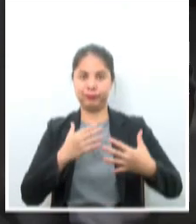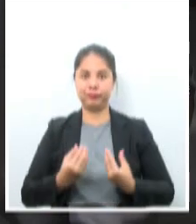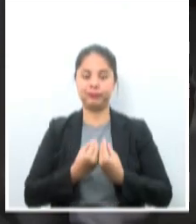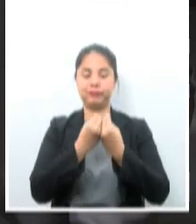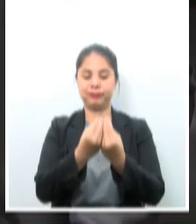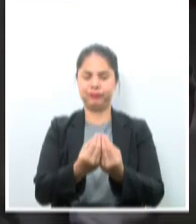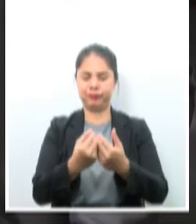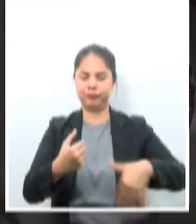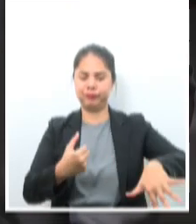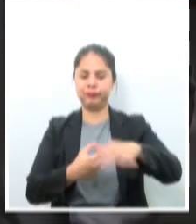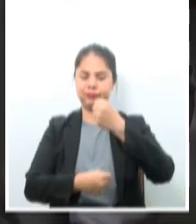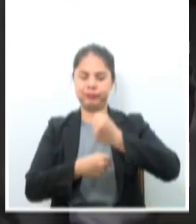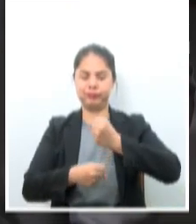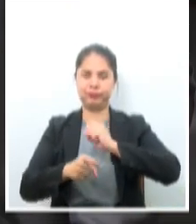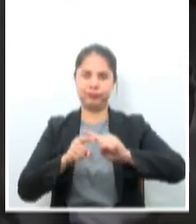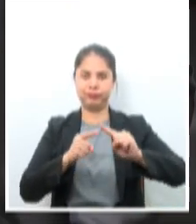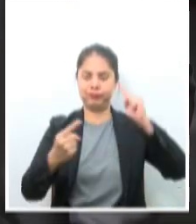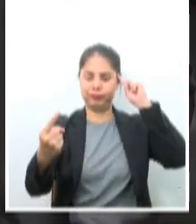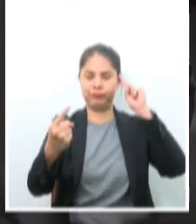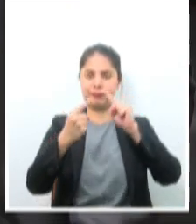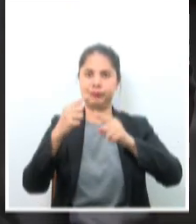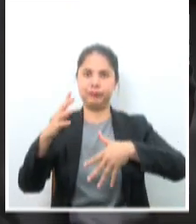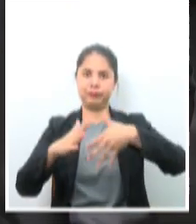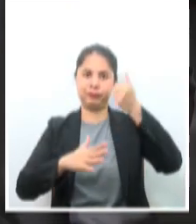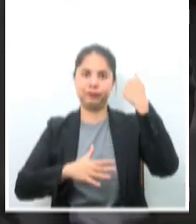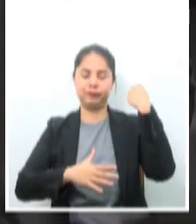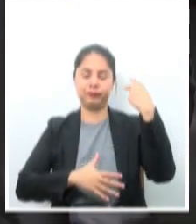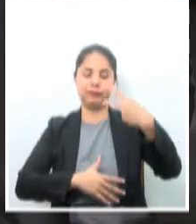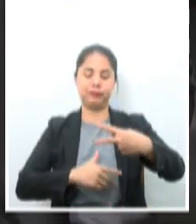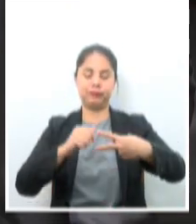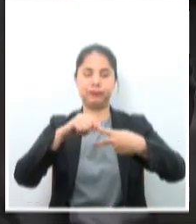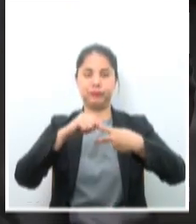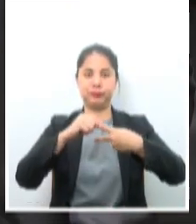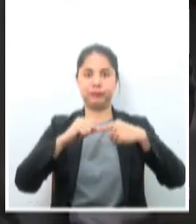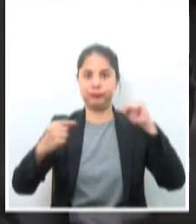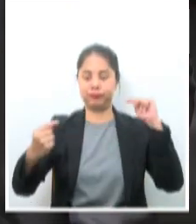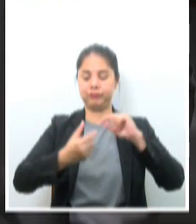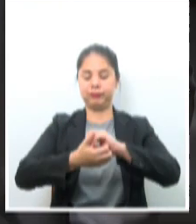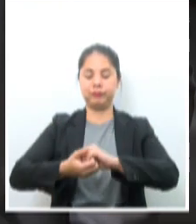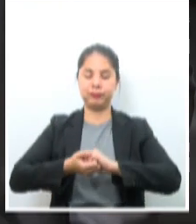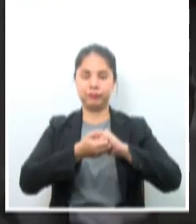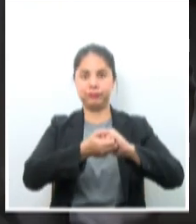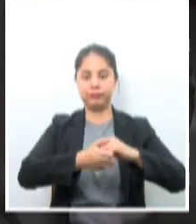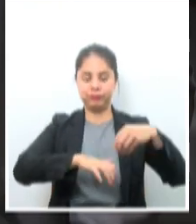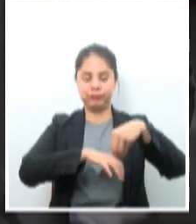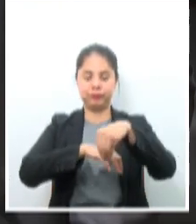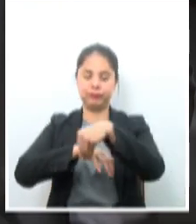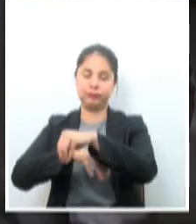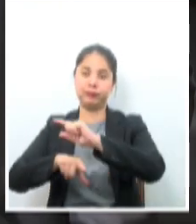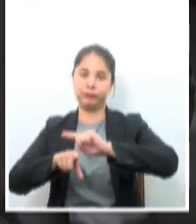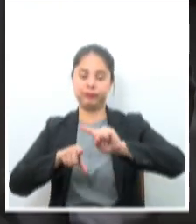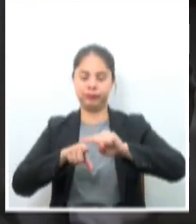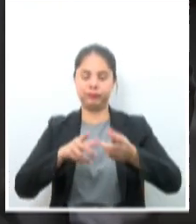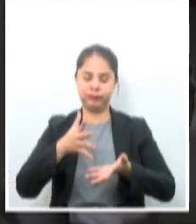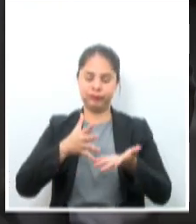เป้าหมายอย่างครอบคลุมในทุกมิติ2ด้านหลักได้แก่1การบูรณาการความร่วมมือกับทุกภาคส่วนที่เกี่ยวข้องเพื่อยกระ